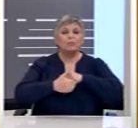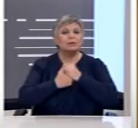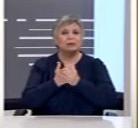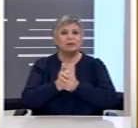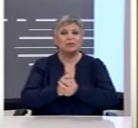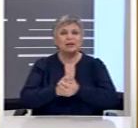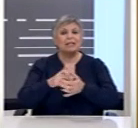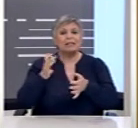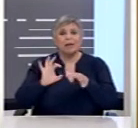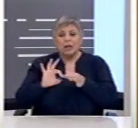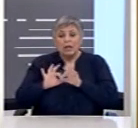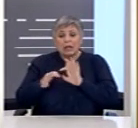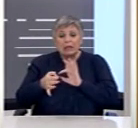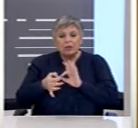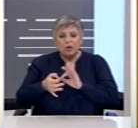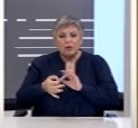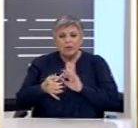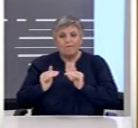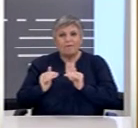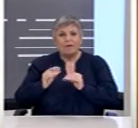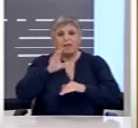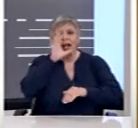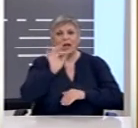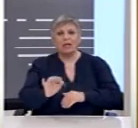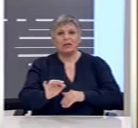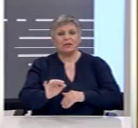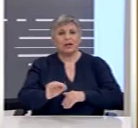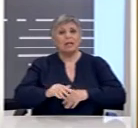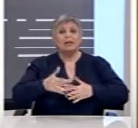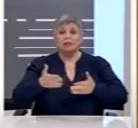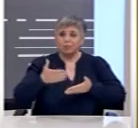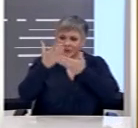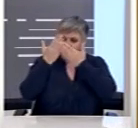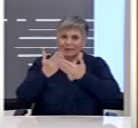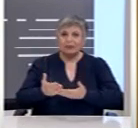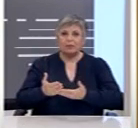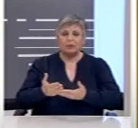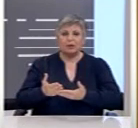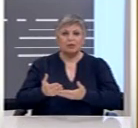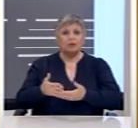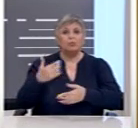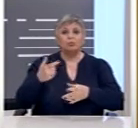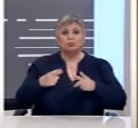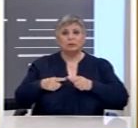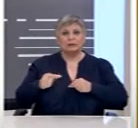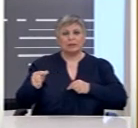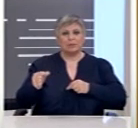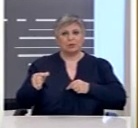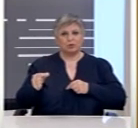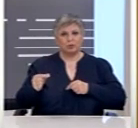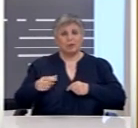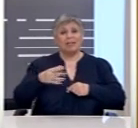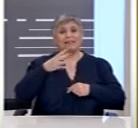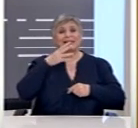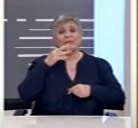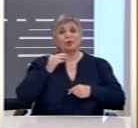ετεροχρονισμένη εκπλήρωση του ελάχιστου, της ηθικής, ουσιαστικής και ιστορικής υποχρέωσης στο Κυπριακό κράτος, δημιουργήθηκε